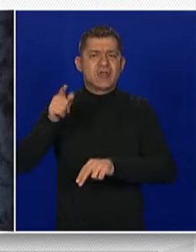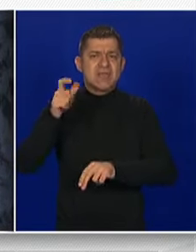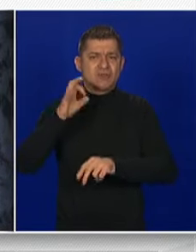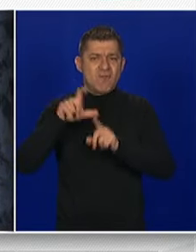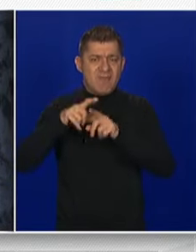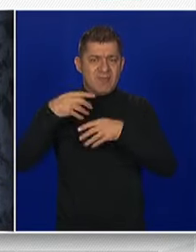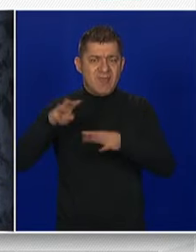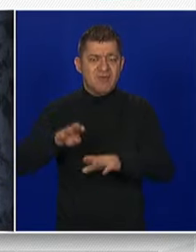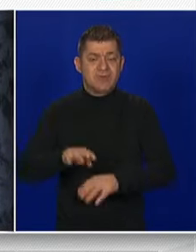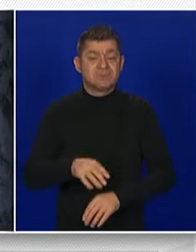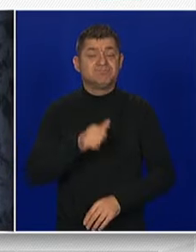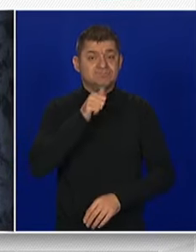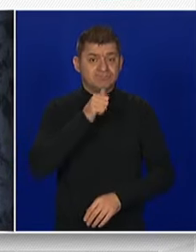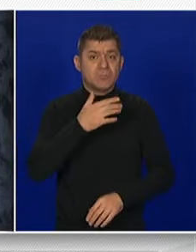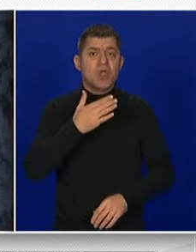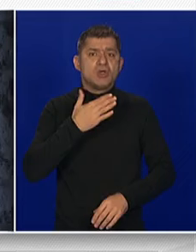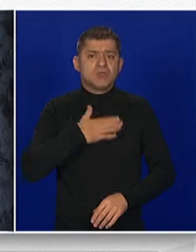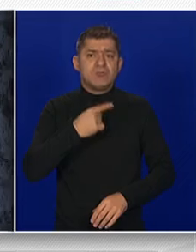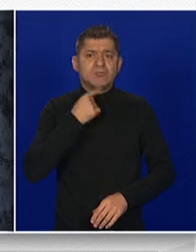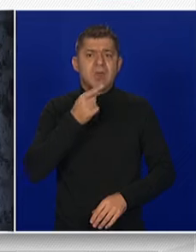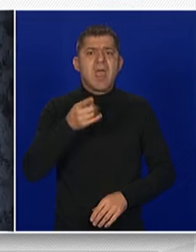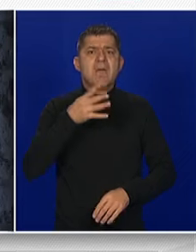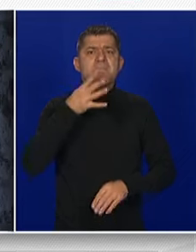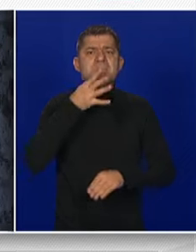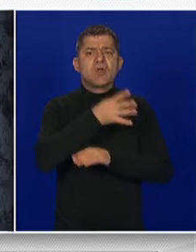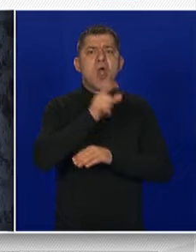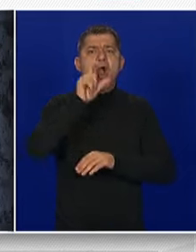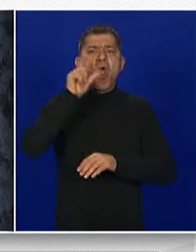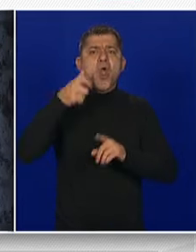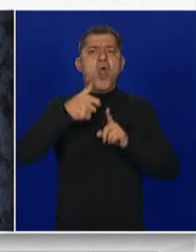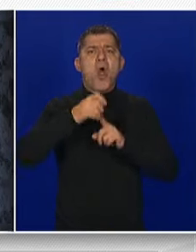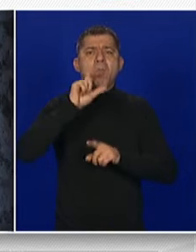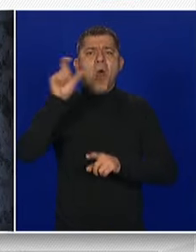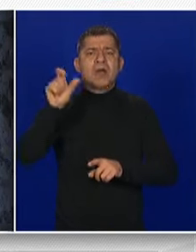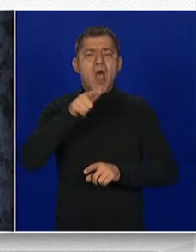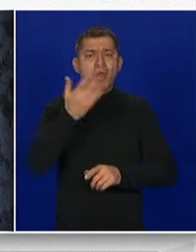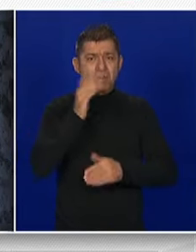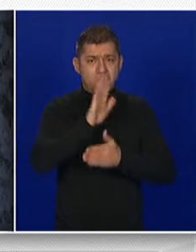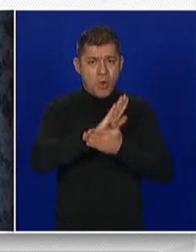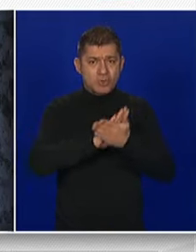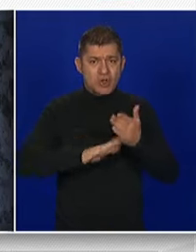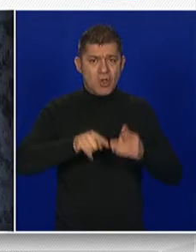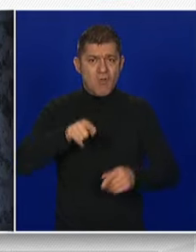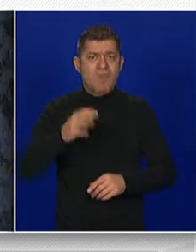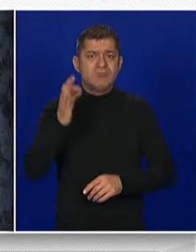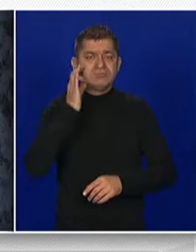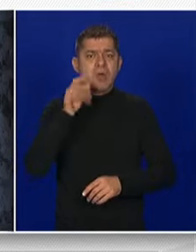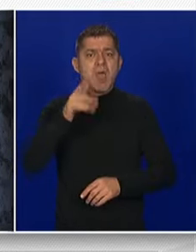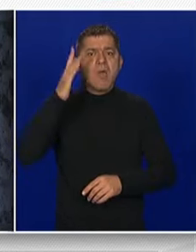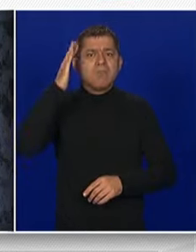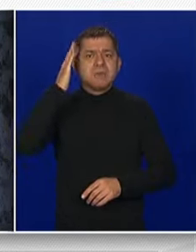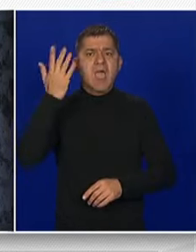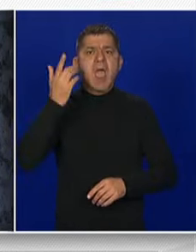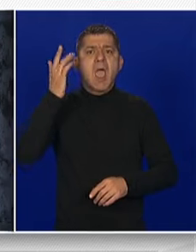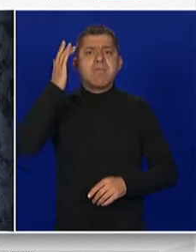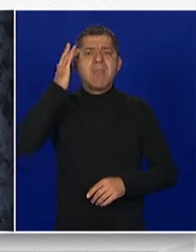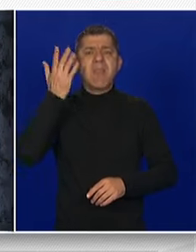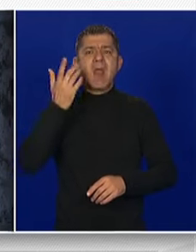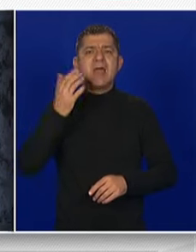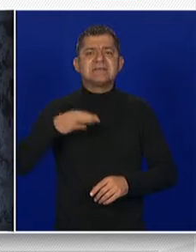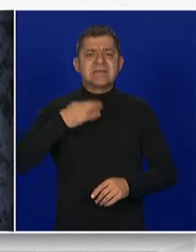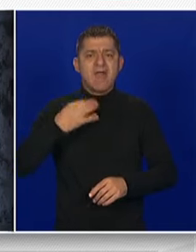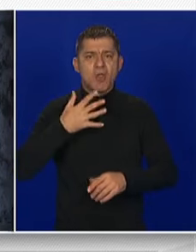želio izostaviti i napore Hrvatske psihološke komore, koja od početka ove ugroze brine o mentalnom zdravlju hrvatskih